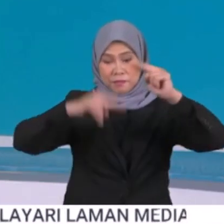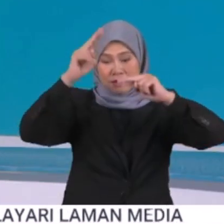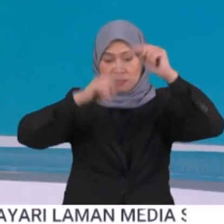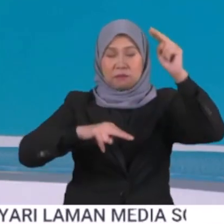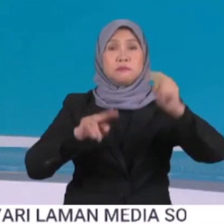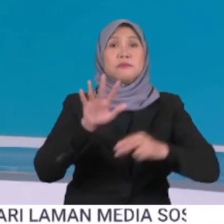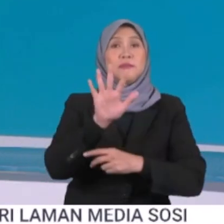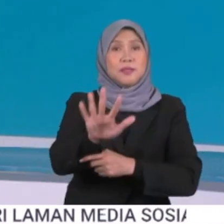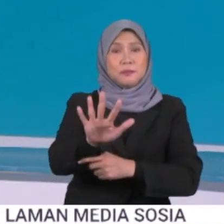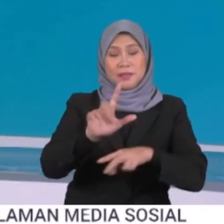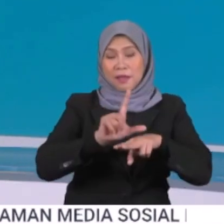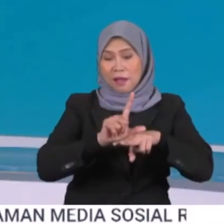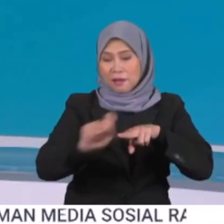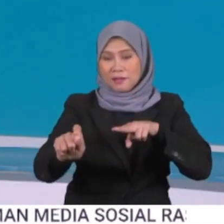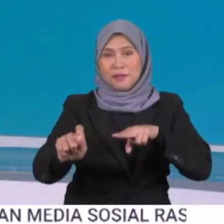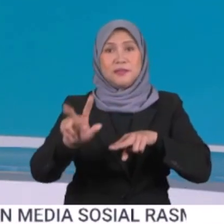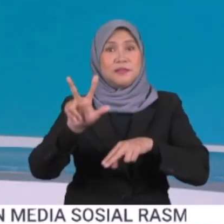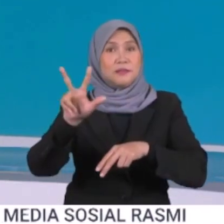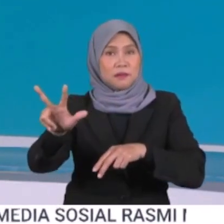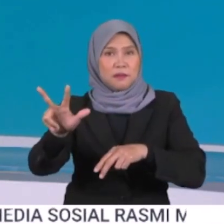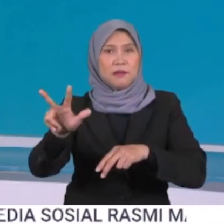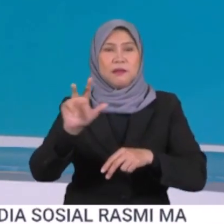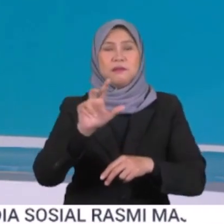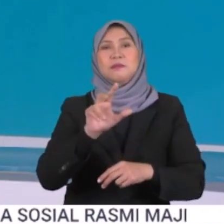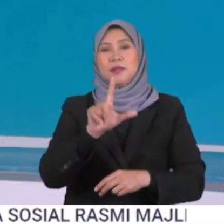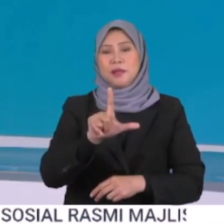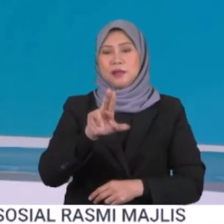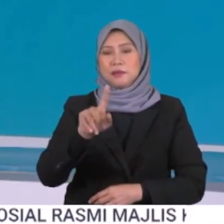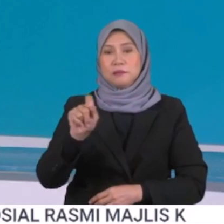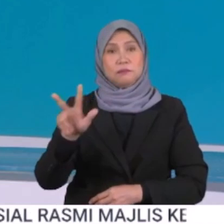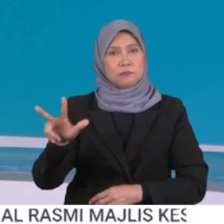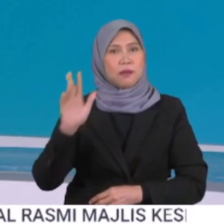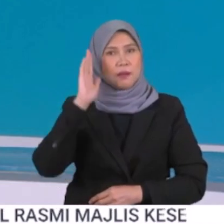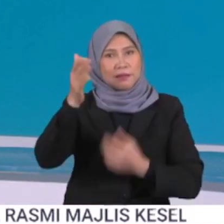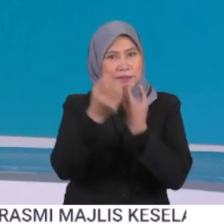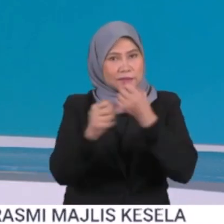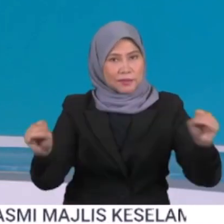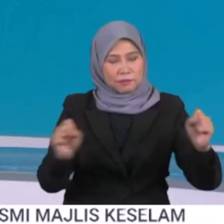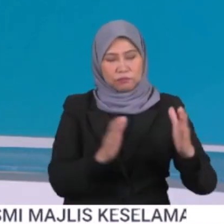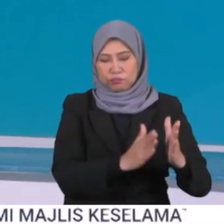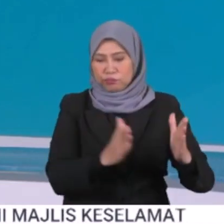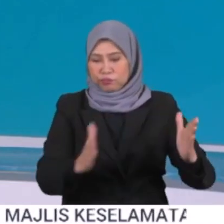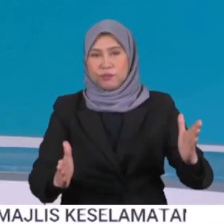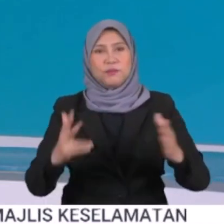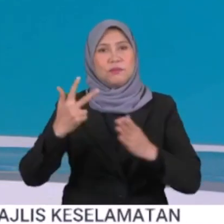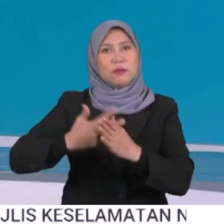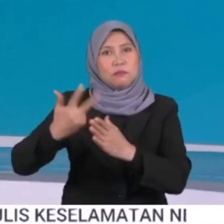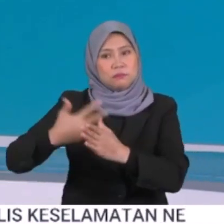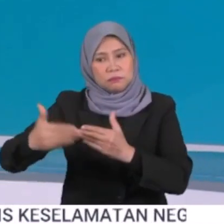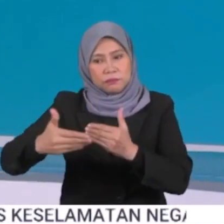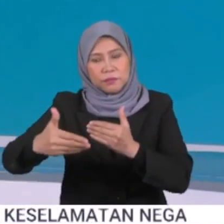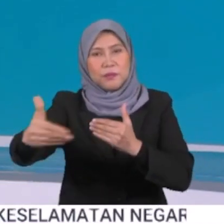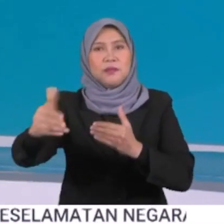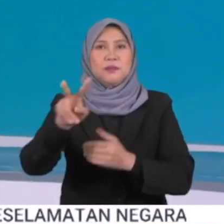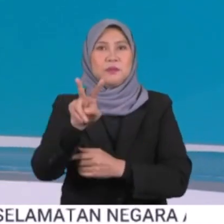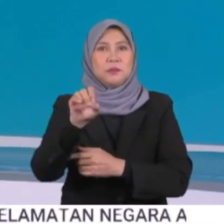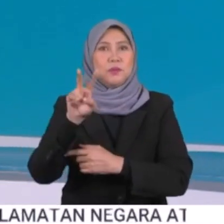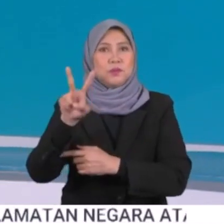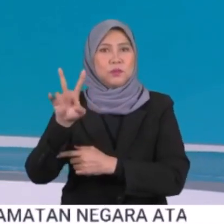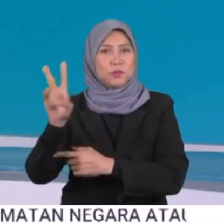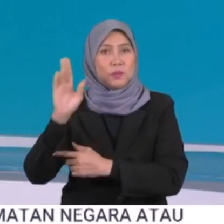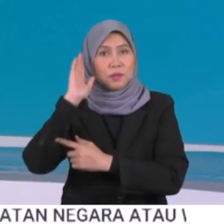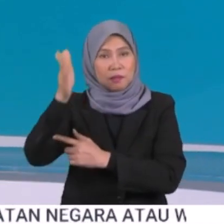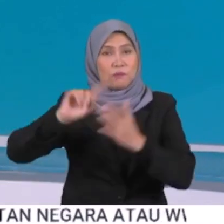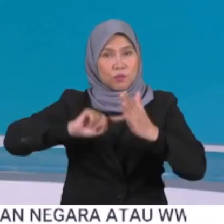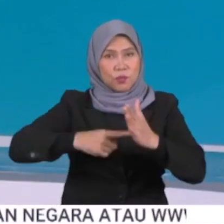Pembinaan 5 stesen transit aliran ringan 3 LRT3 dijangka siap pada suku keempat 2027 dan akan mula